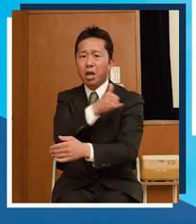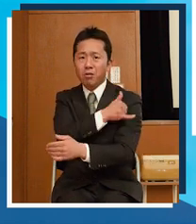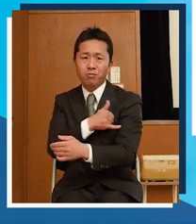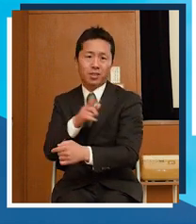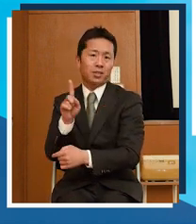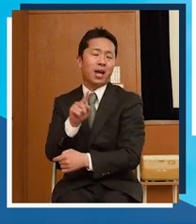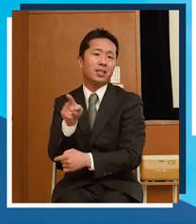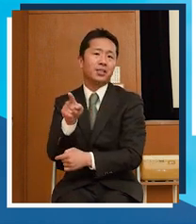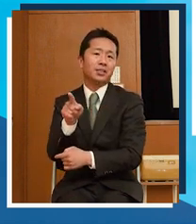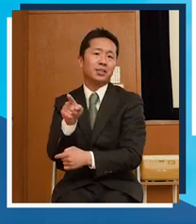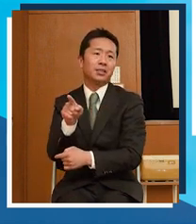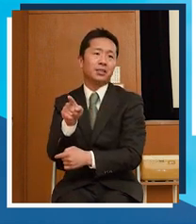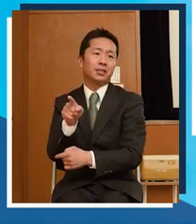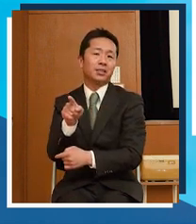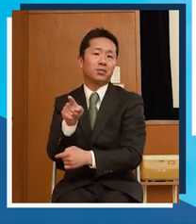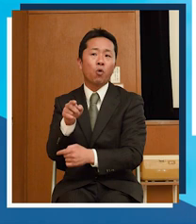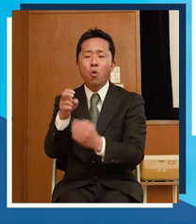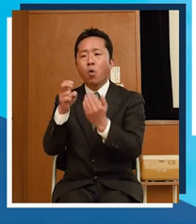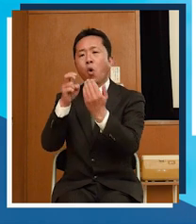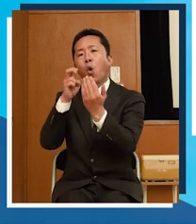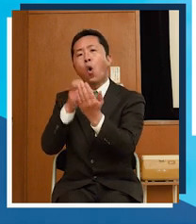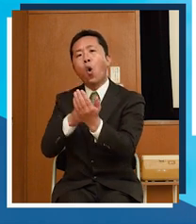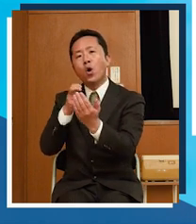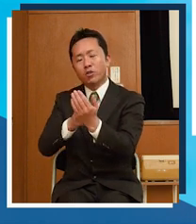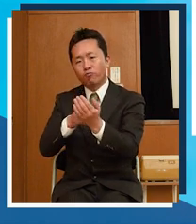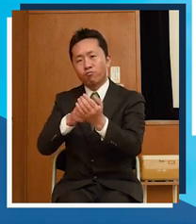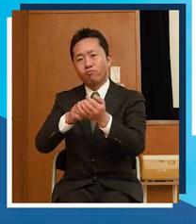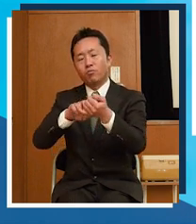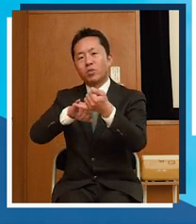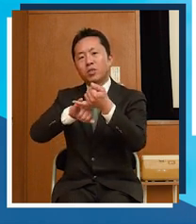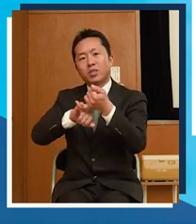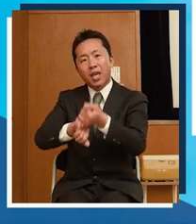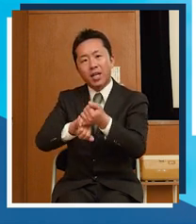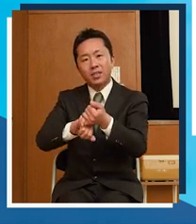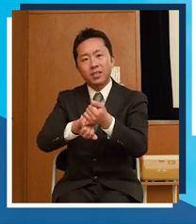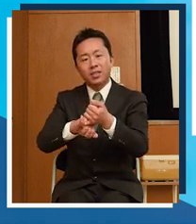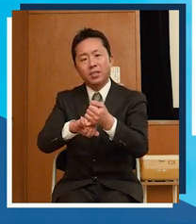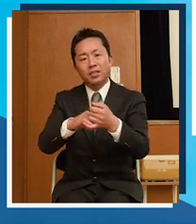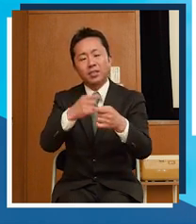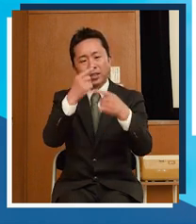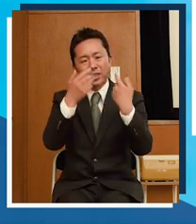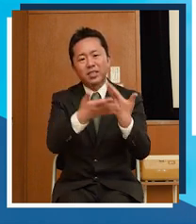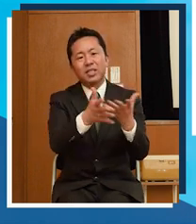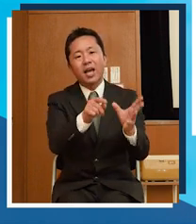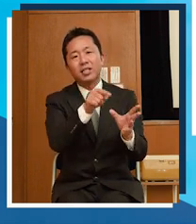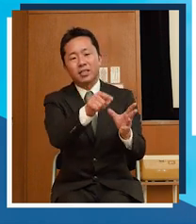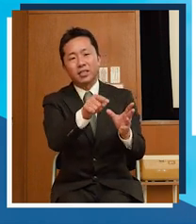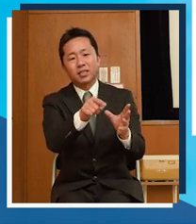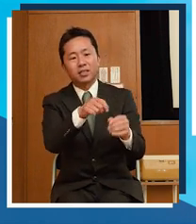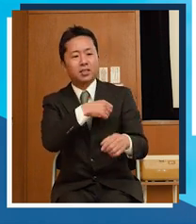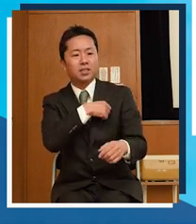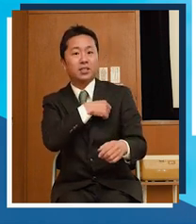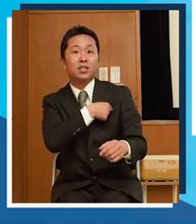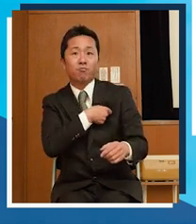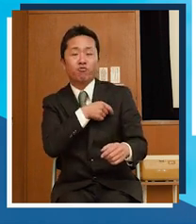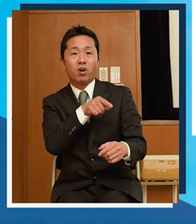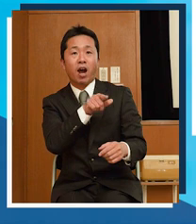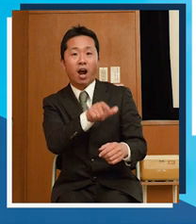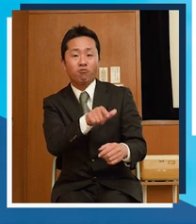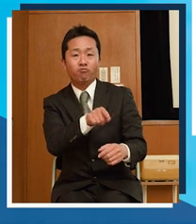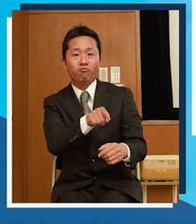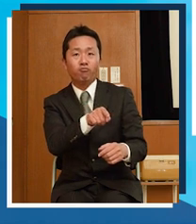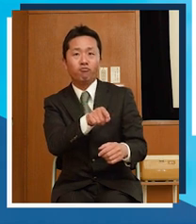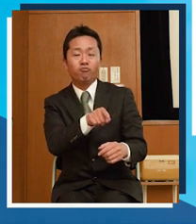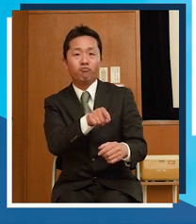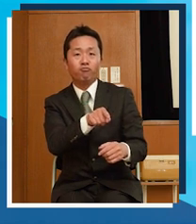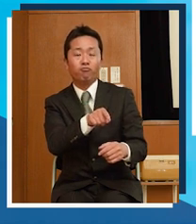かかる事務を法律や政令によって地方公共団体にその事務処理が義務づけられている法定自宅